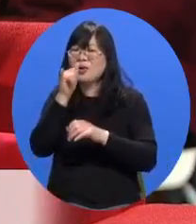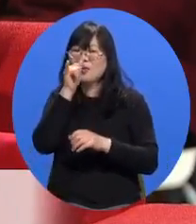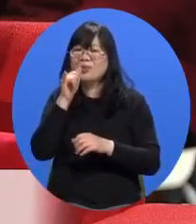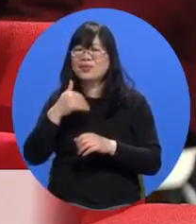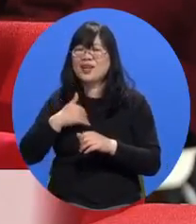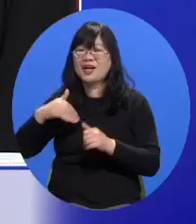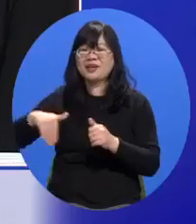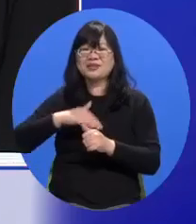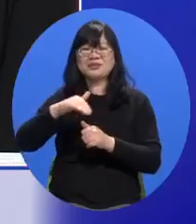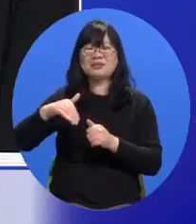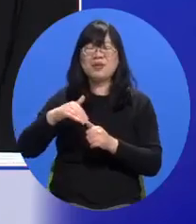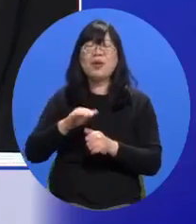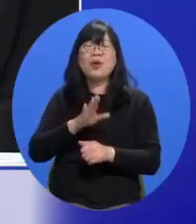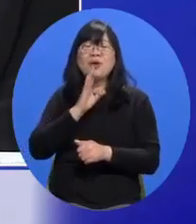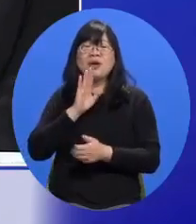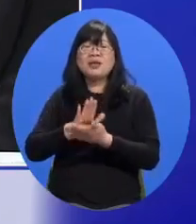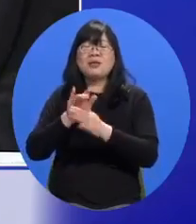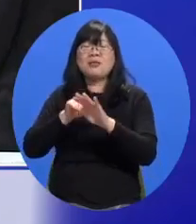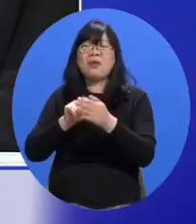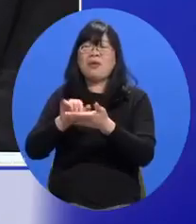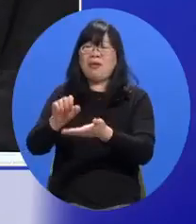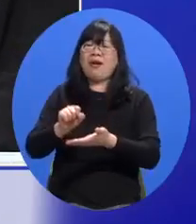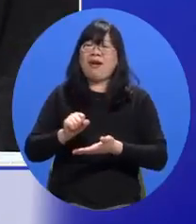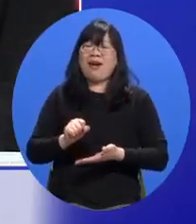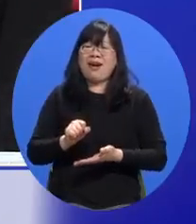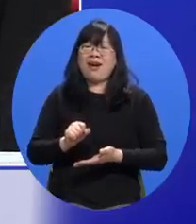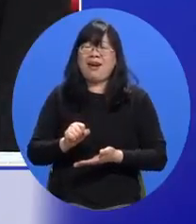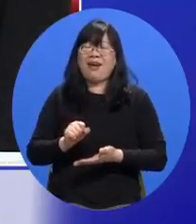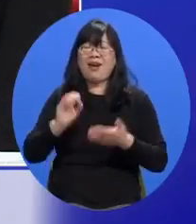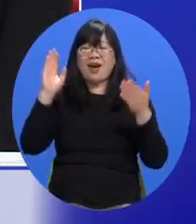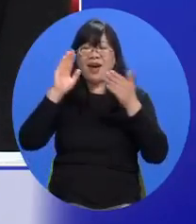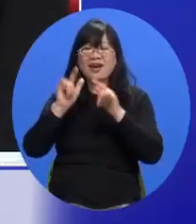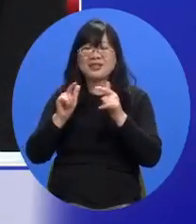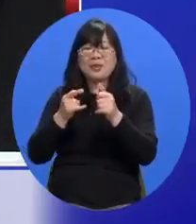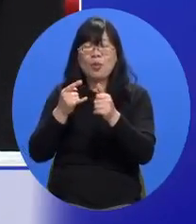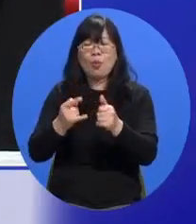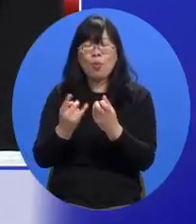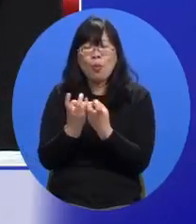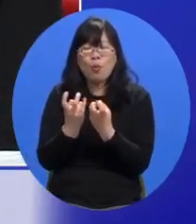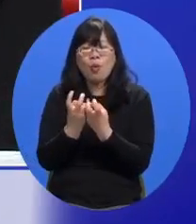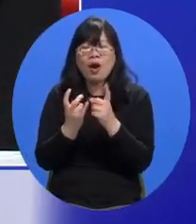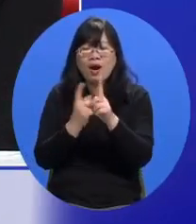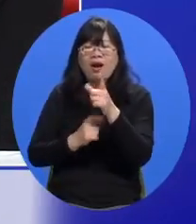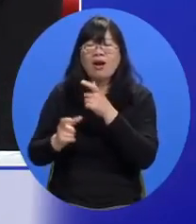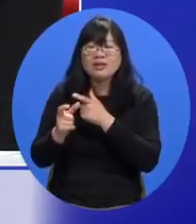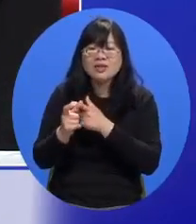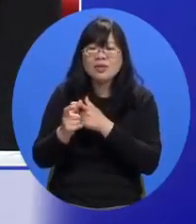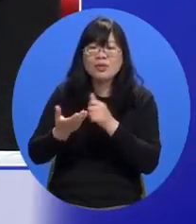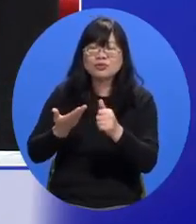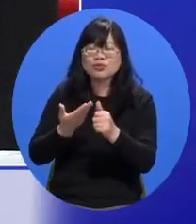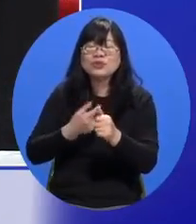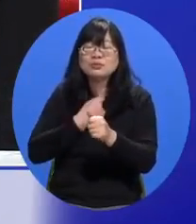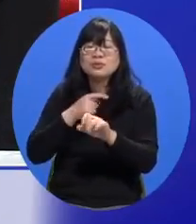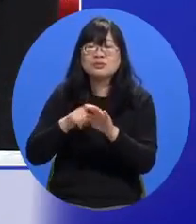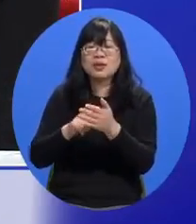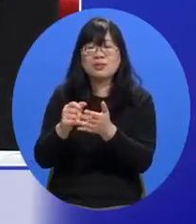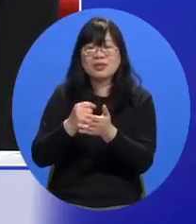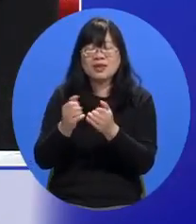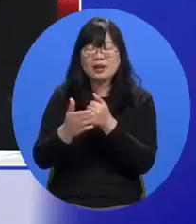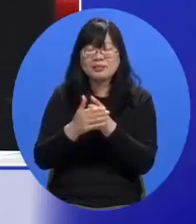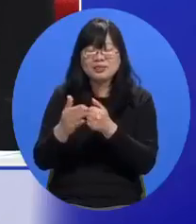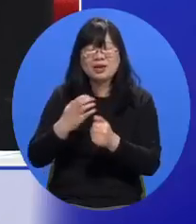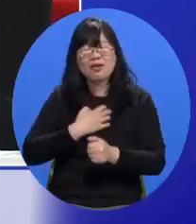제 주변에는 정말로 열정을 갖고 학생들한테 어떻게라도 하나라도 더 이렇게 해주려고 마음